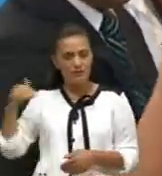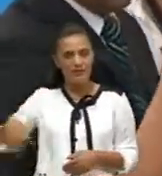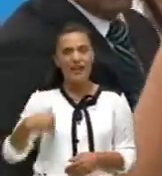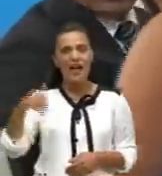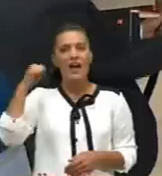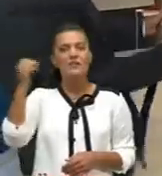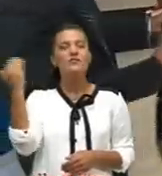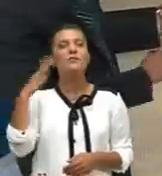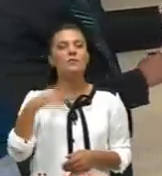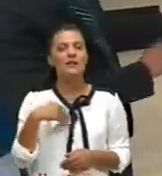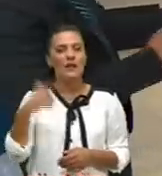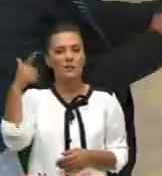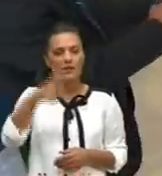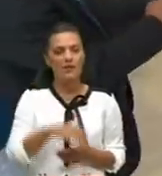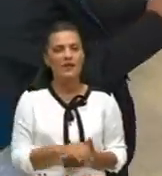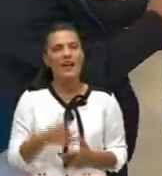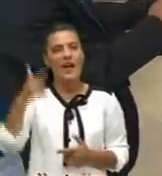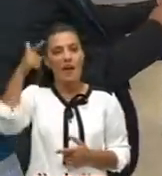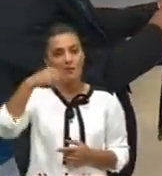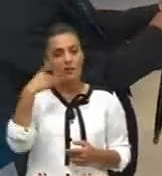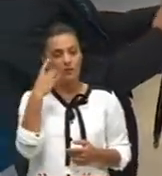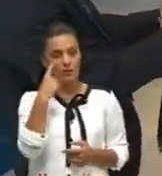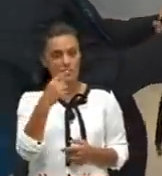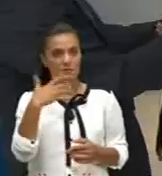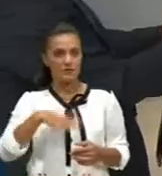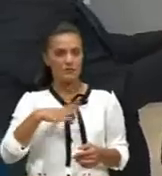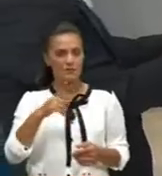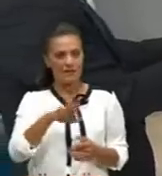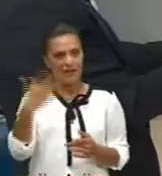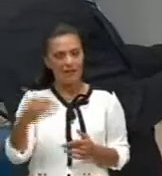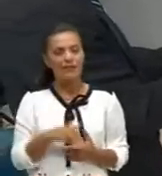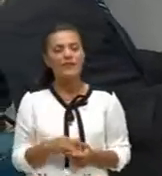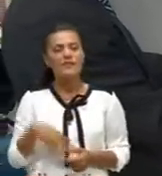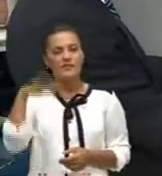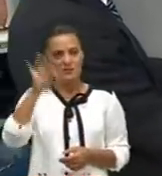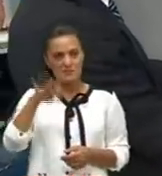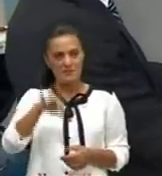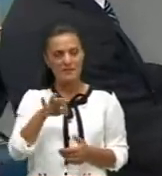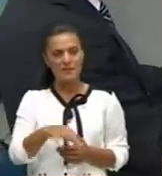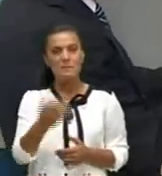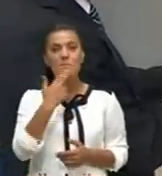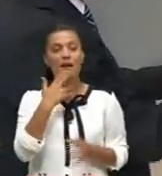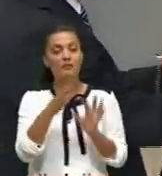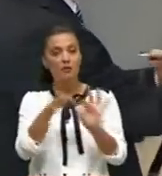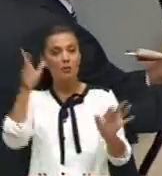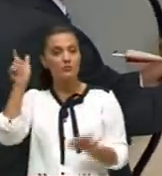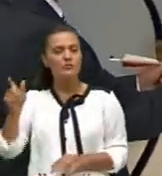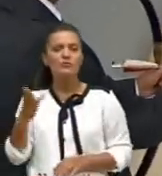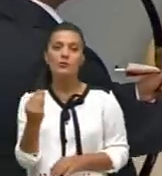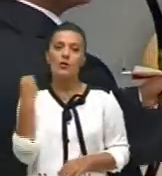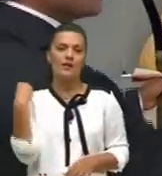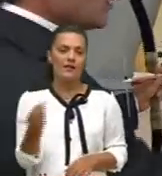Arkamızı dönmeyelim kameraya diye şimdi ama. Şimdi kameraya buyurun, da göstermek istiyorum bir taraftan. Şimdi bayan okçularımız çok